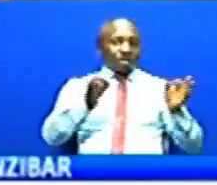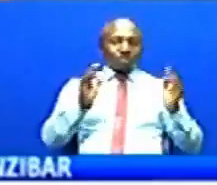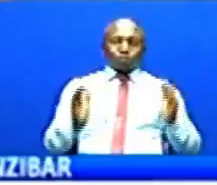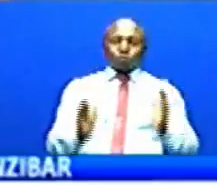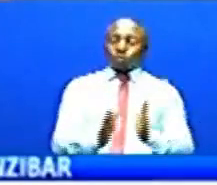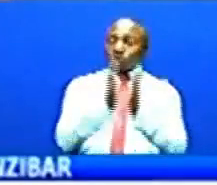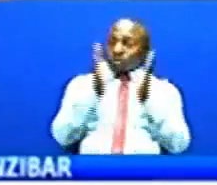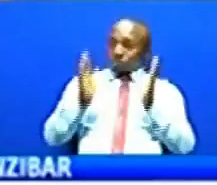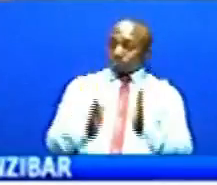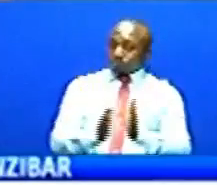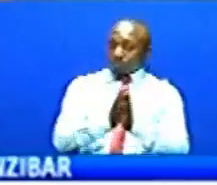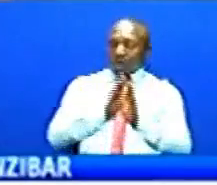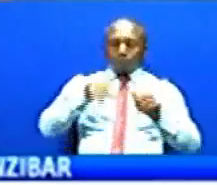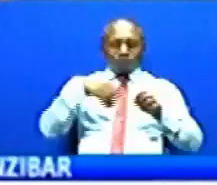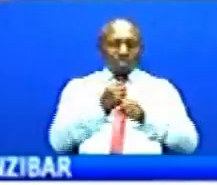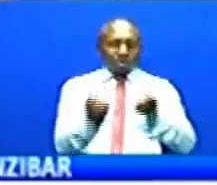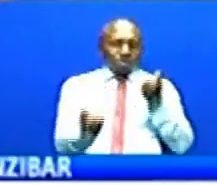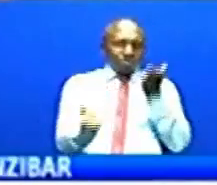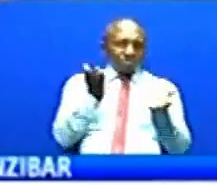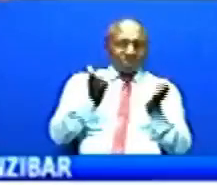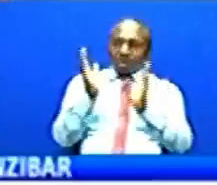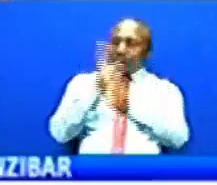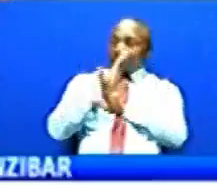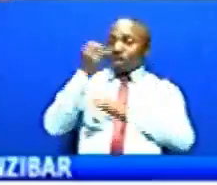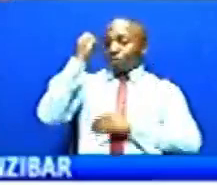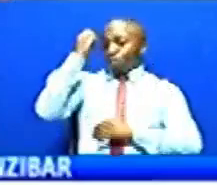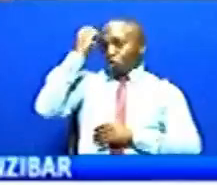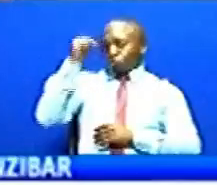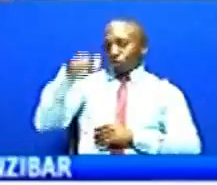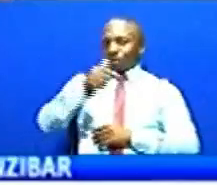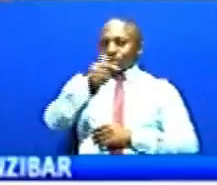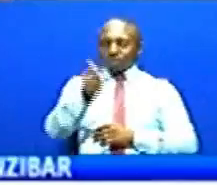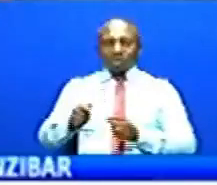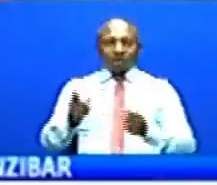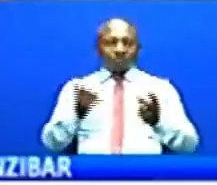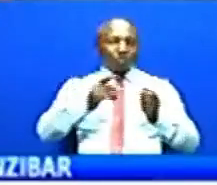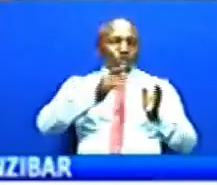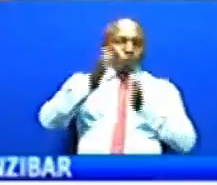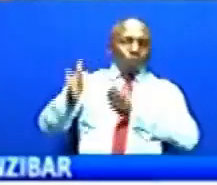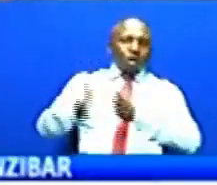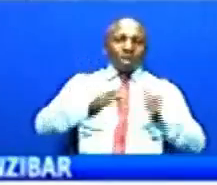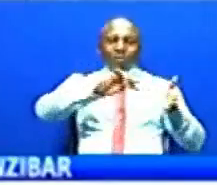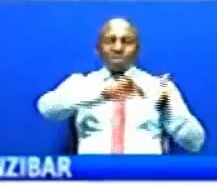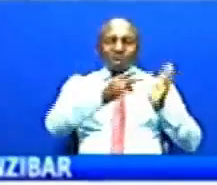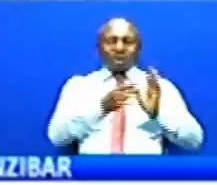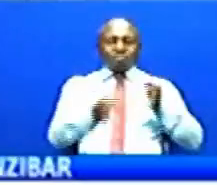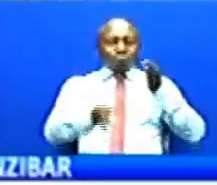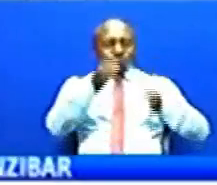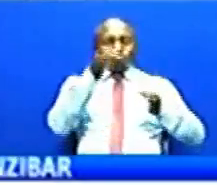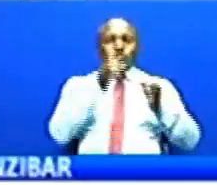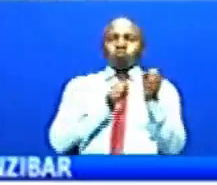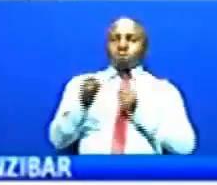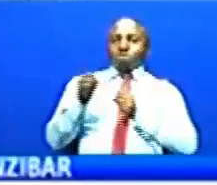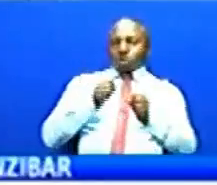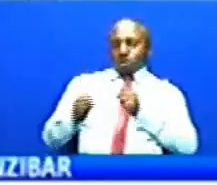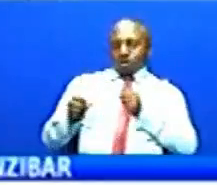kuadhimisha kutathmini hali ya maradhi haya nchini na kuandaa mikakati madhubuti ya kupambana nayo.